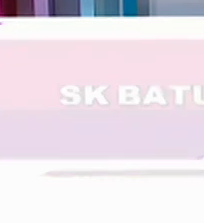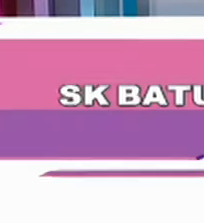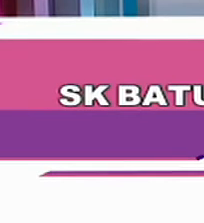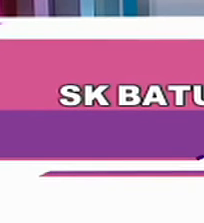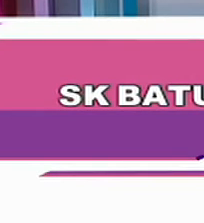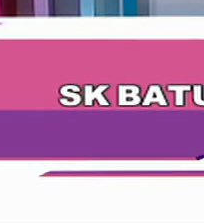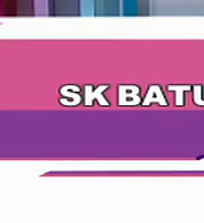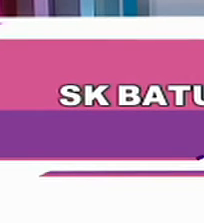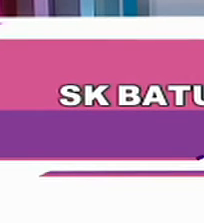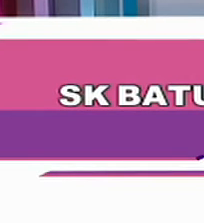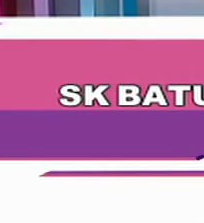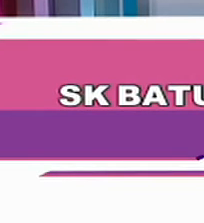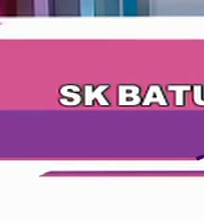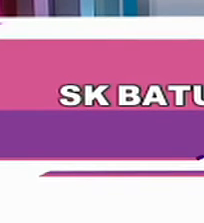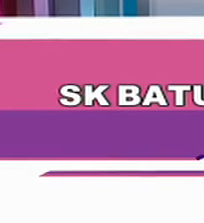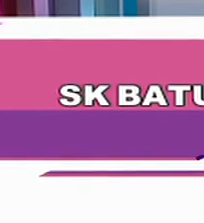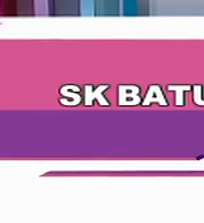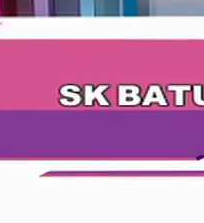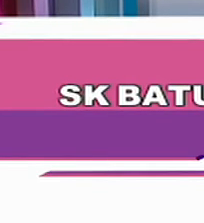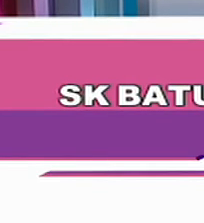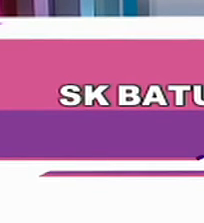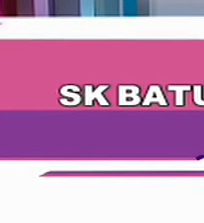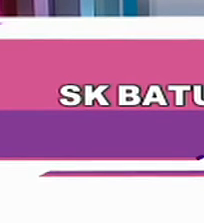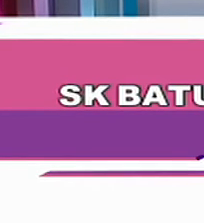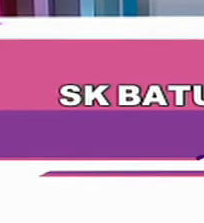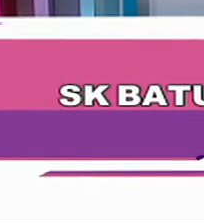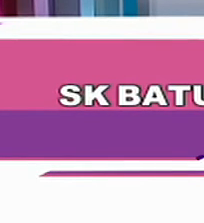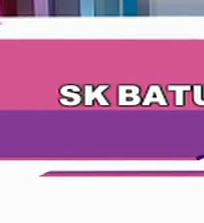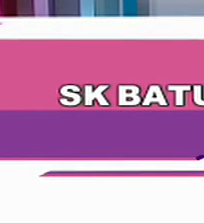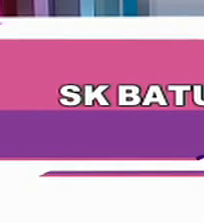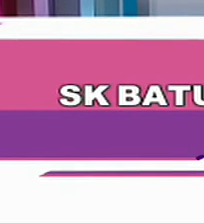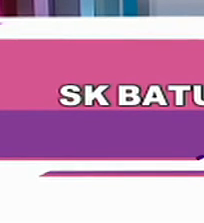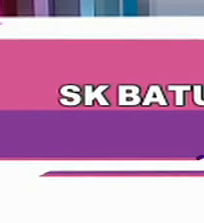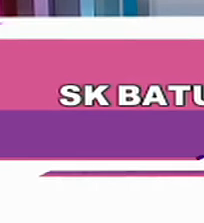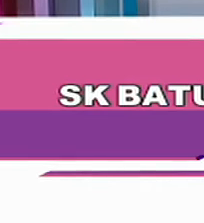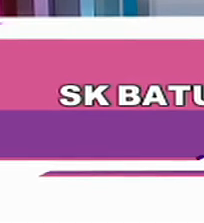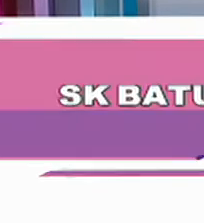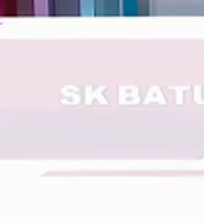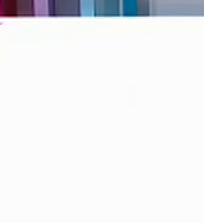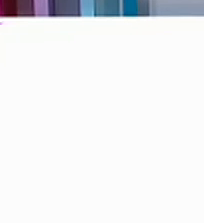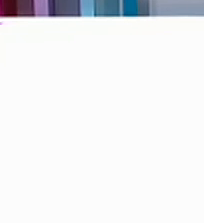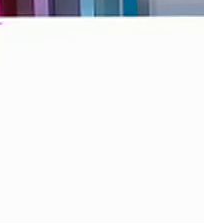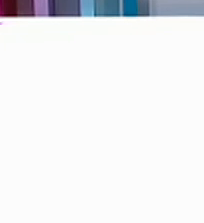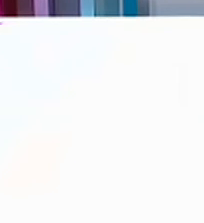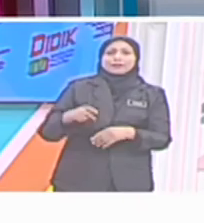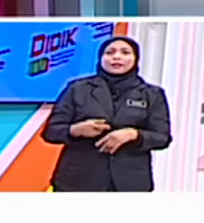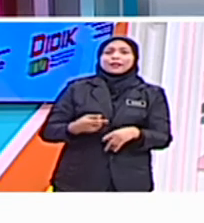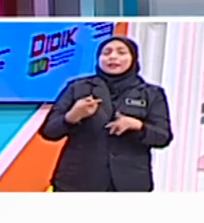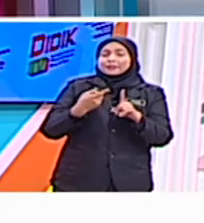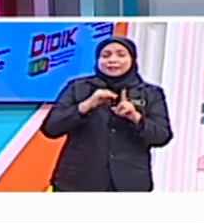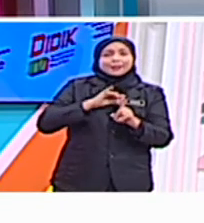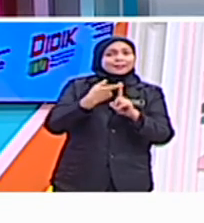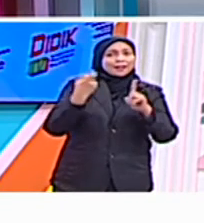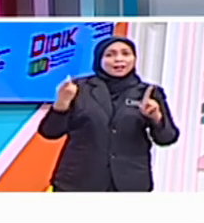Assalamualaikum cikgu dan salam sejahtera. Nama saya Siti Naura Hanina binti Zainal Abidin. Saya dari